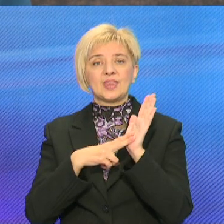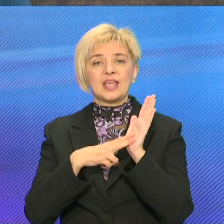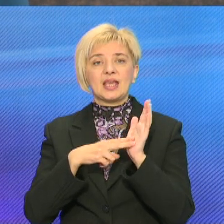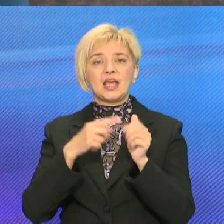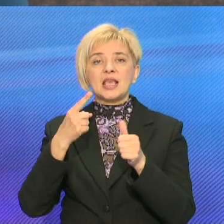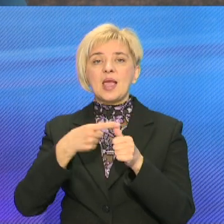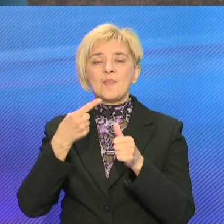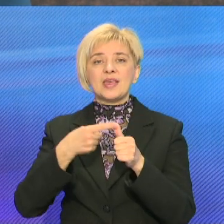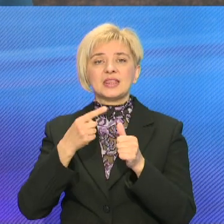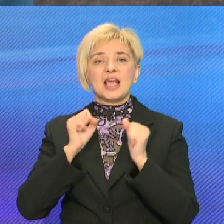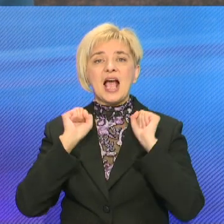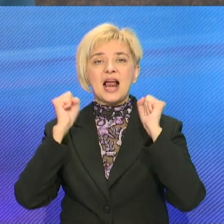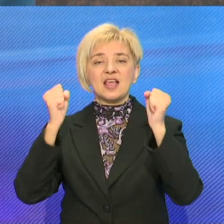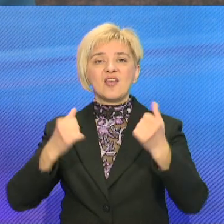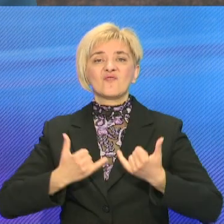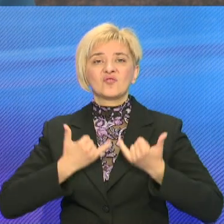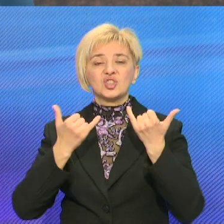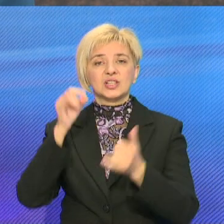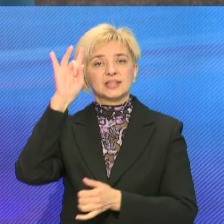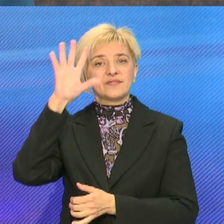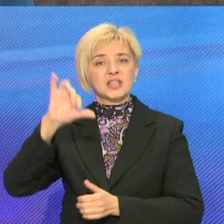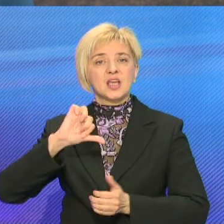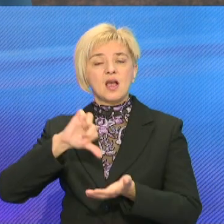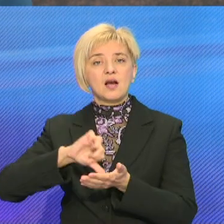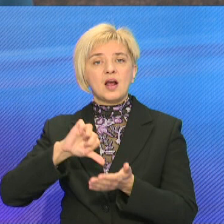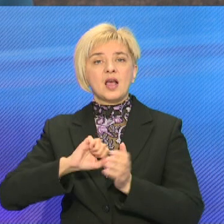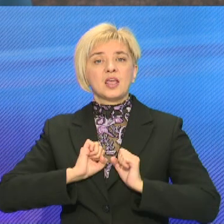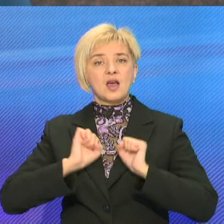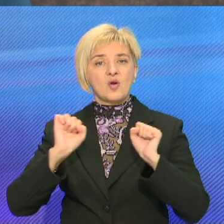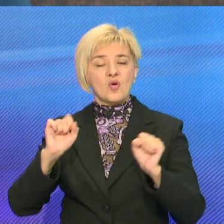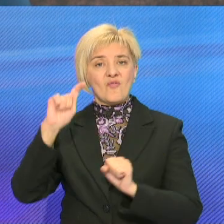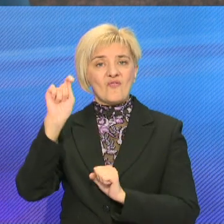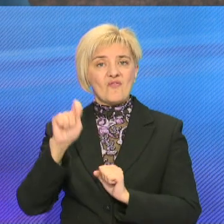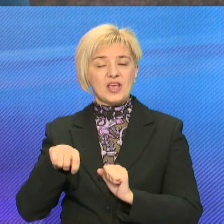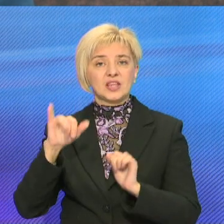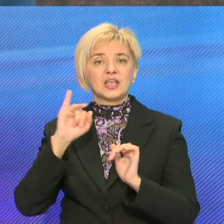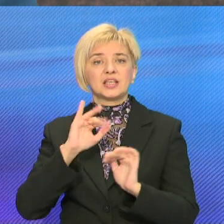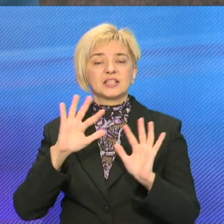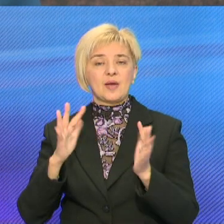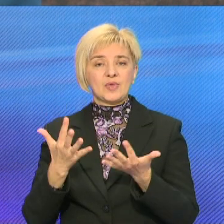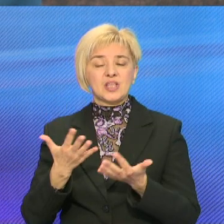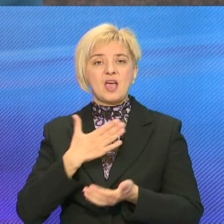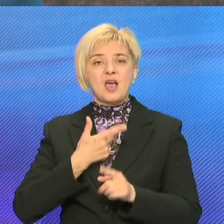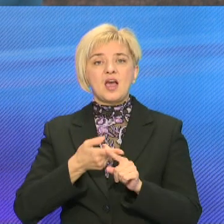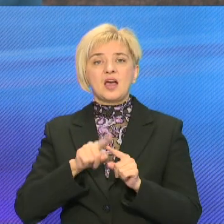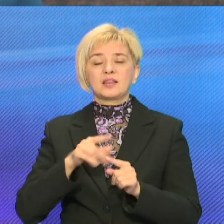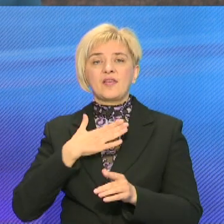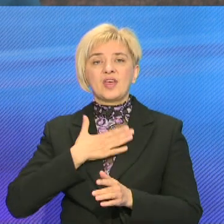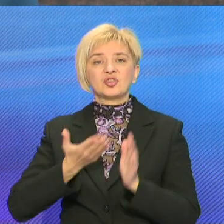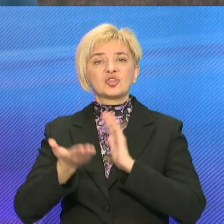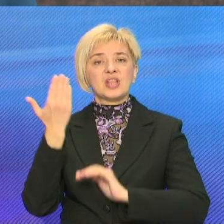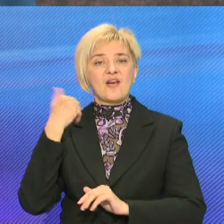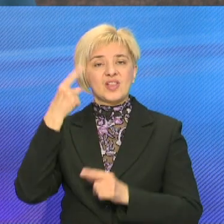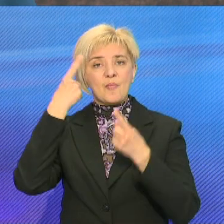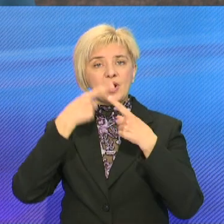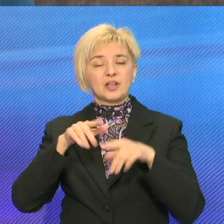именных аллей в честь известных героев и событий Великой Отечественной войны. Это наш давний проект. Мы,